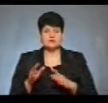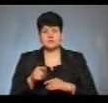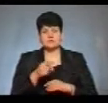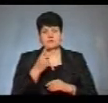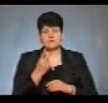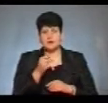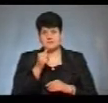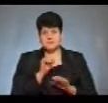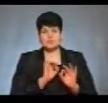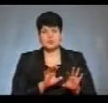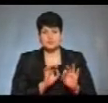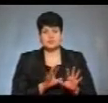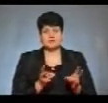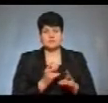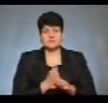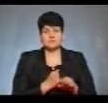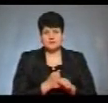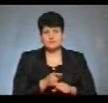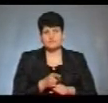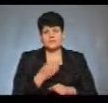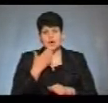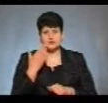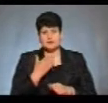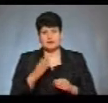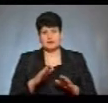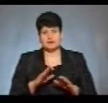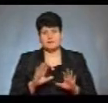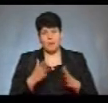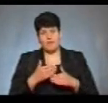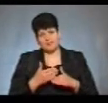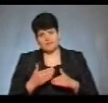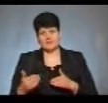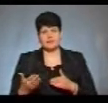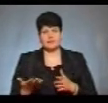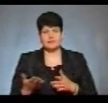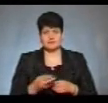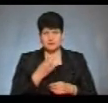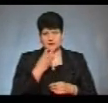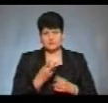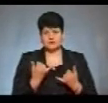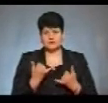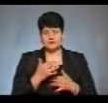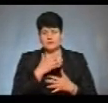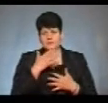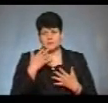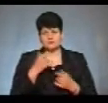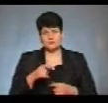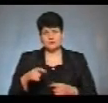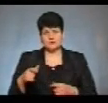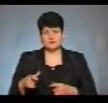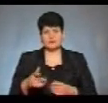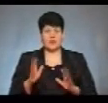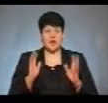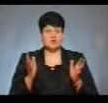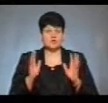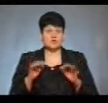2 місяці казала, що це треба зробити. Вони на останній момент відклали це. І, як ми бачимо, сьогодні набагато більше людей, ажіотаж